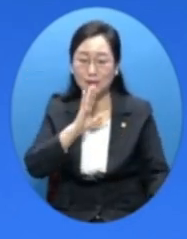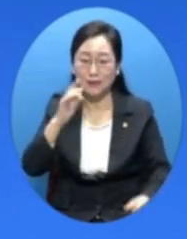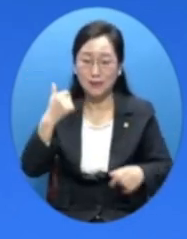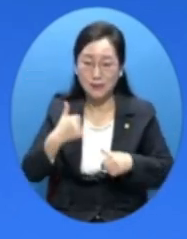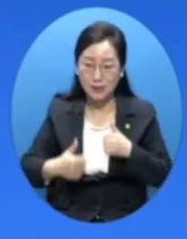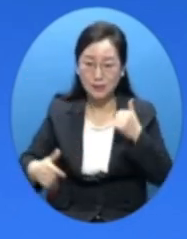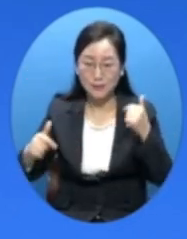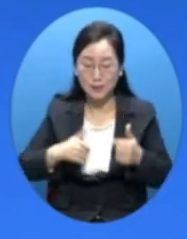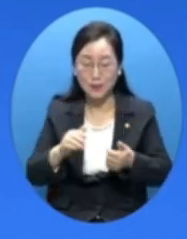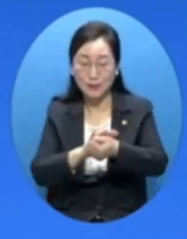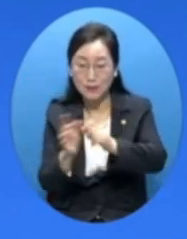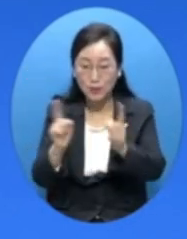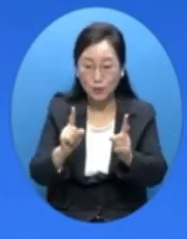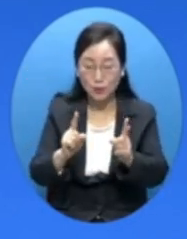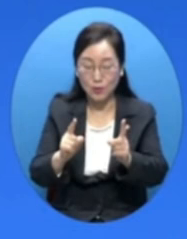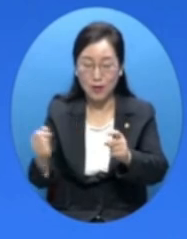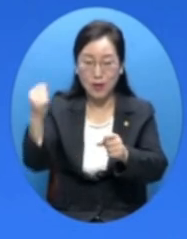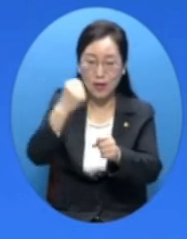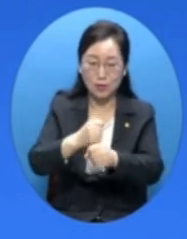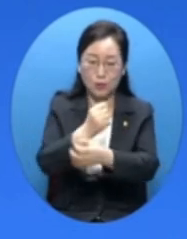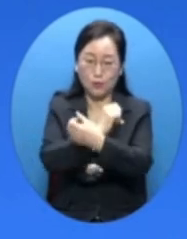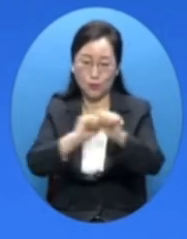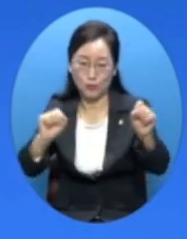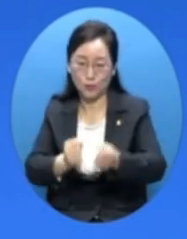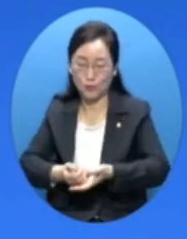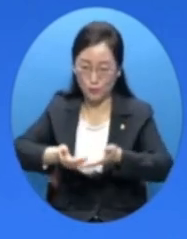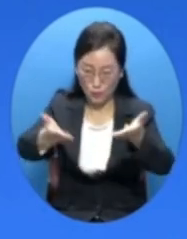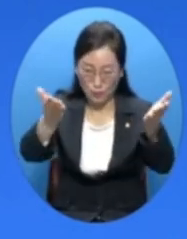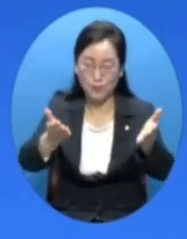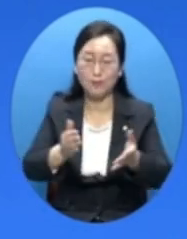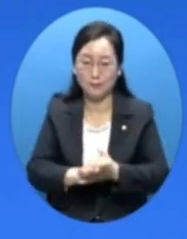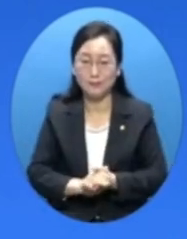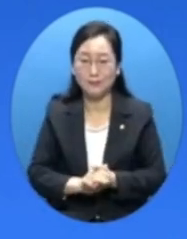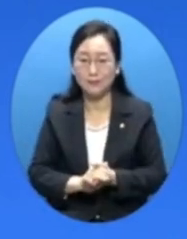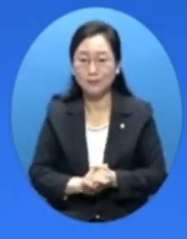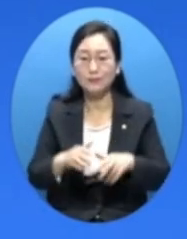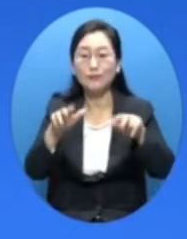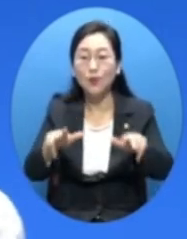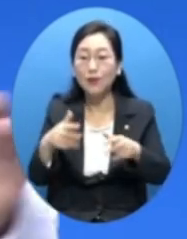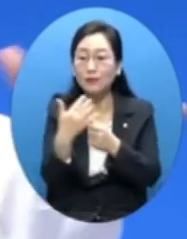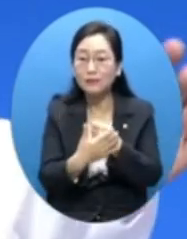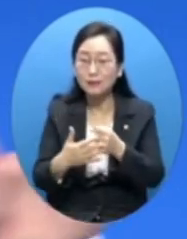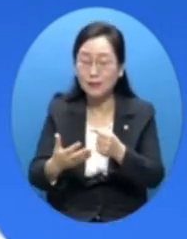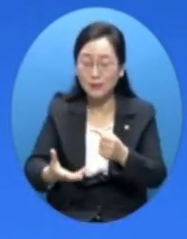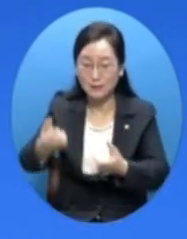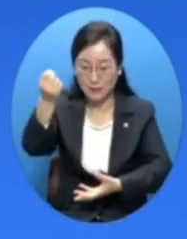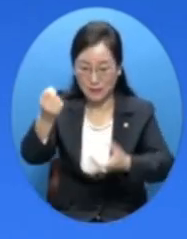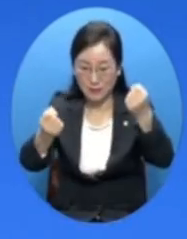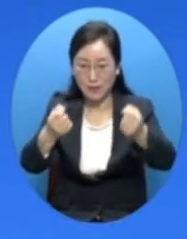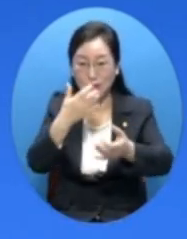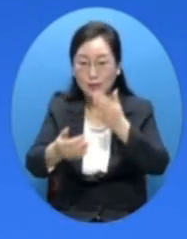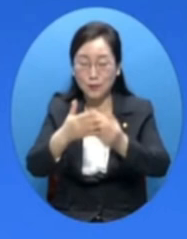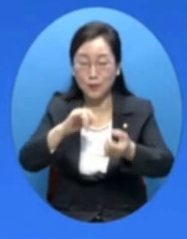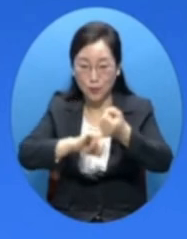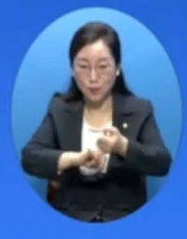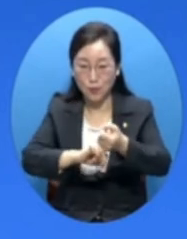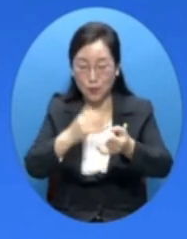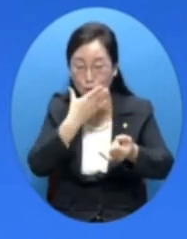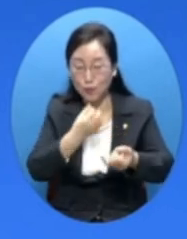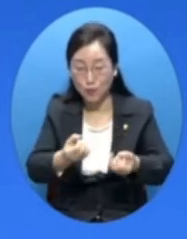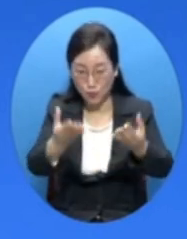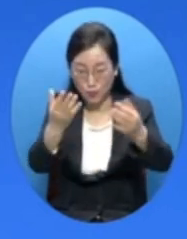기쁨이 치료와 회복과 용서가 임하게 될 것입니다. 오늘 그 은혜를 다 체험하는 복된 부활절이 되기를